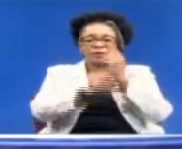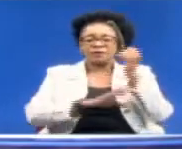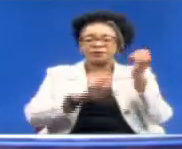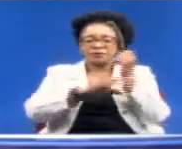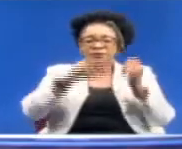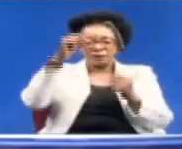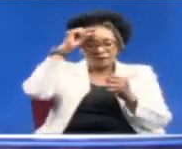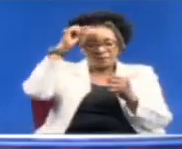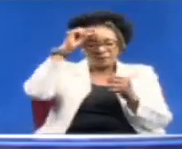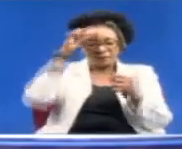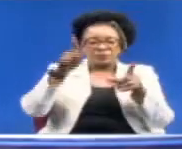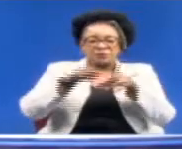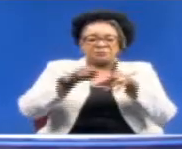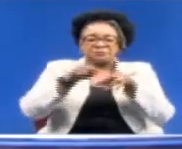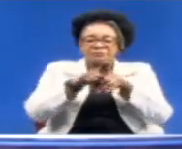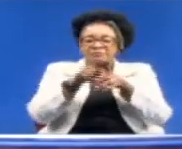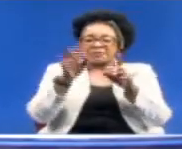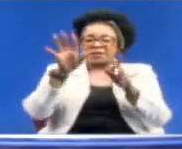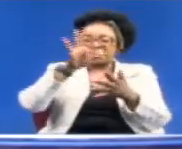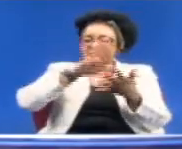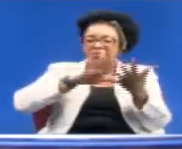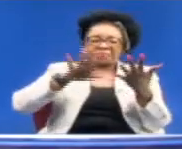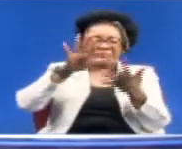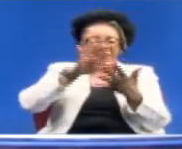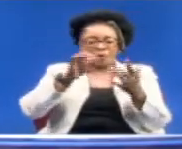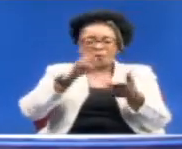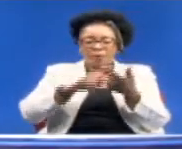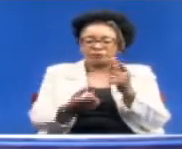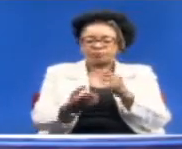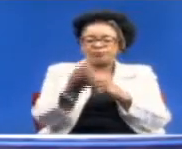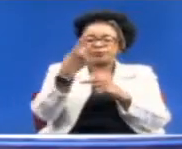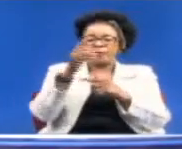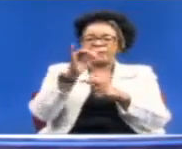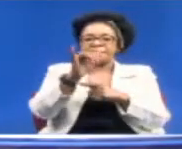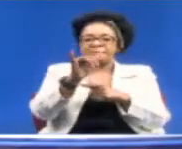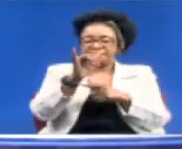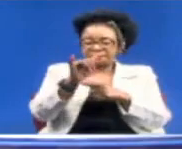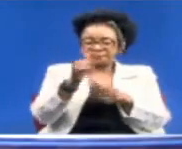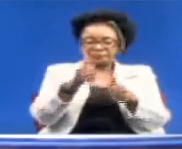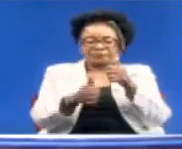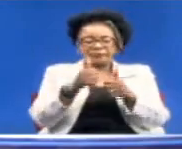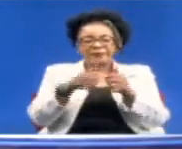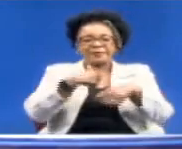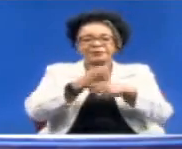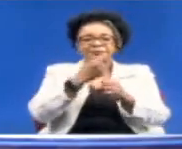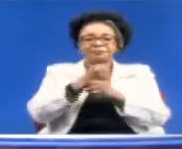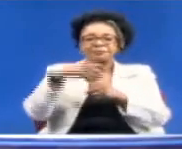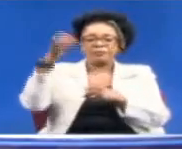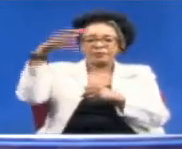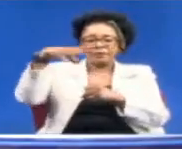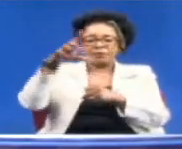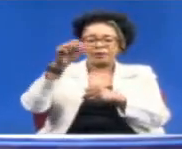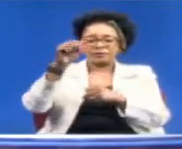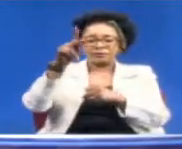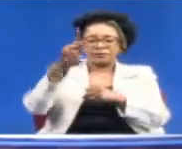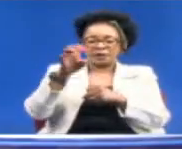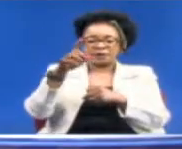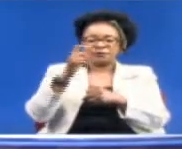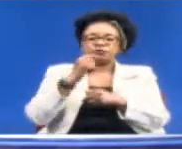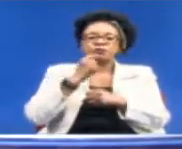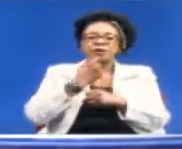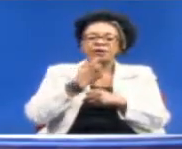gizani kuhusu kilichosababisha kuzimika kwa kiwanda cha kuzalisha umeme kwa upepo cha Electrocana ambacho